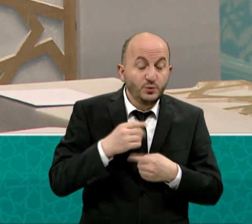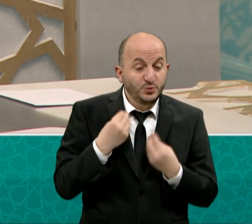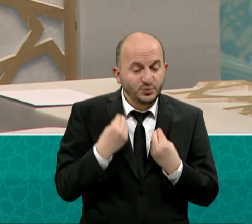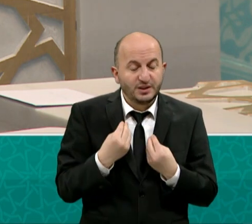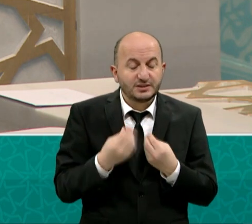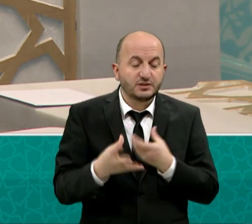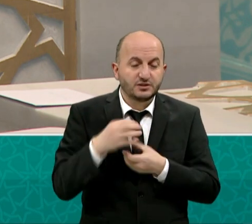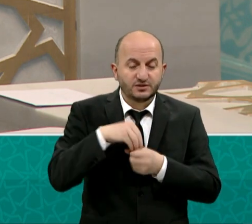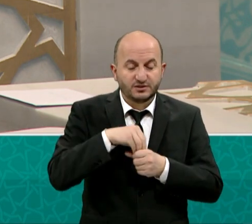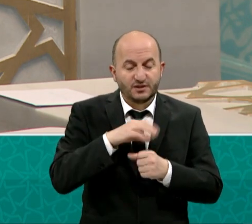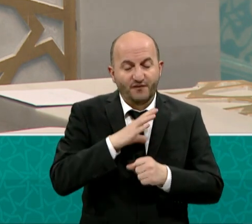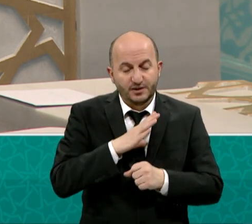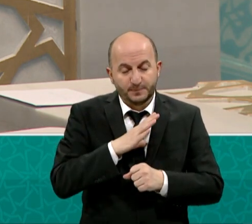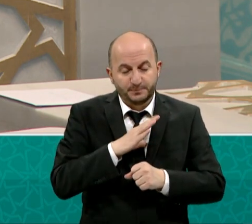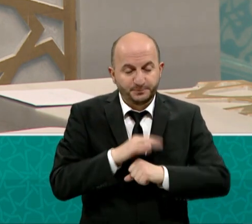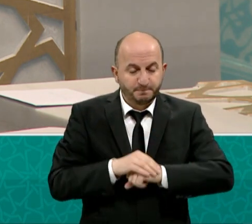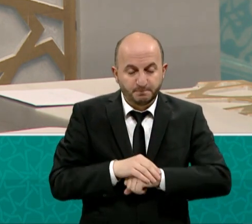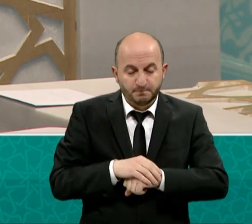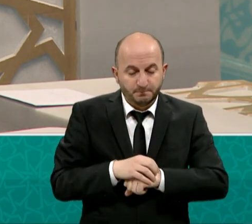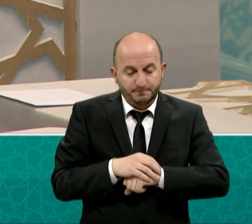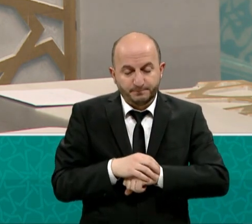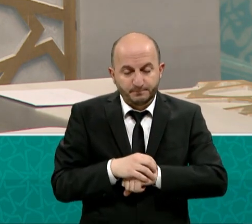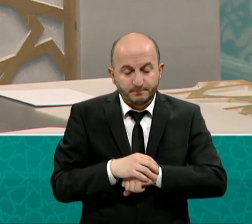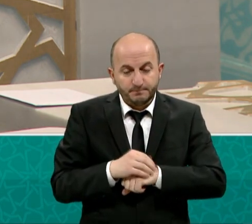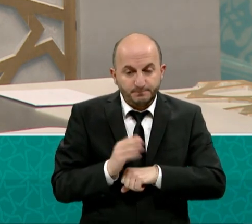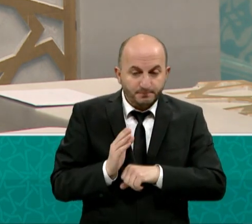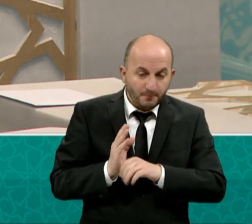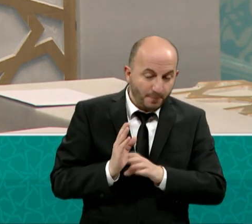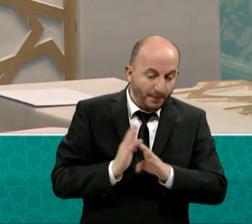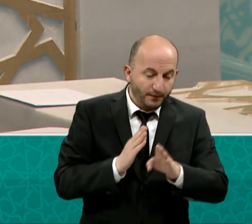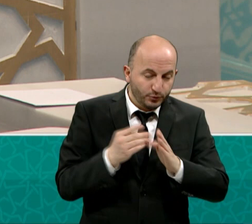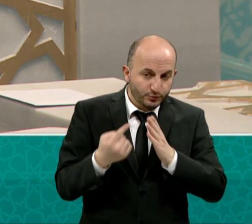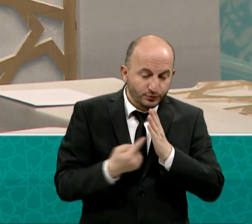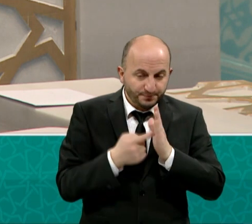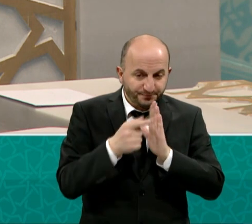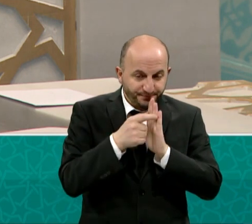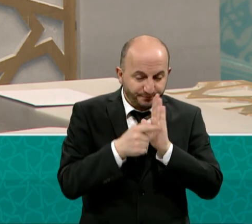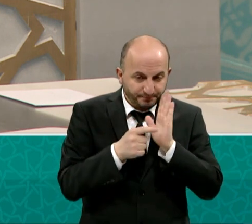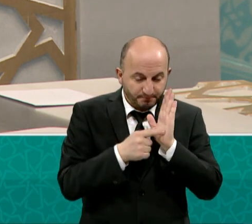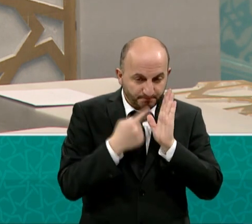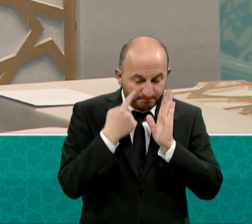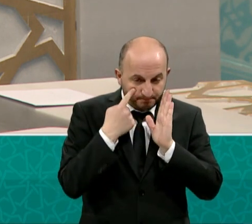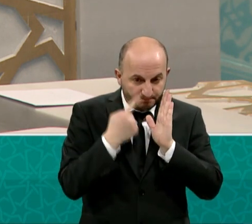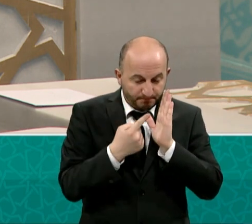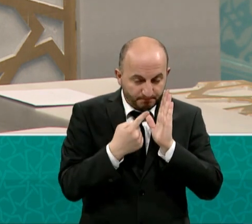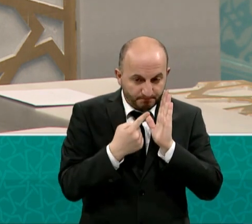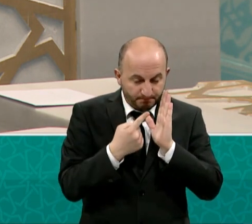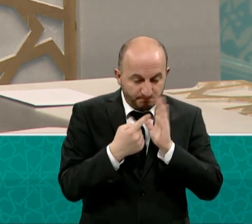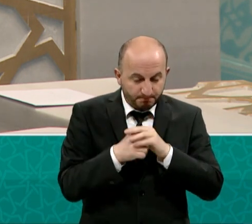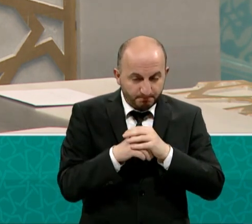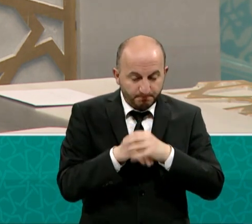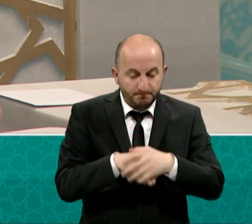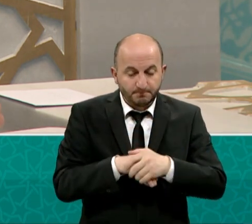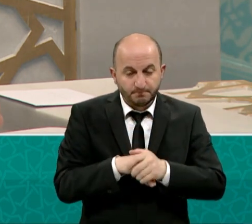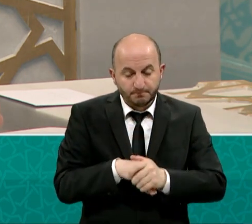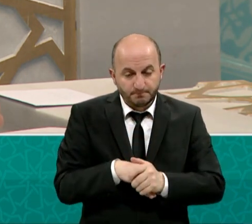bunun içerisinde kardeşler. Şimdi devamındaki ayetin devamına bakıyoruz. Ve bil